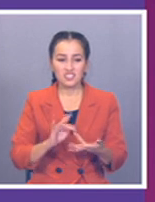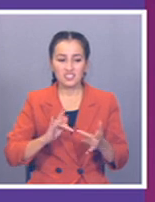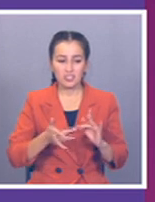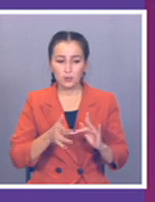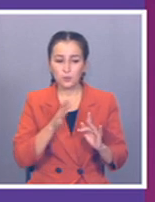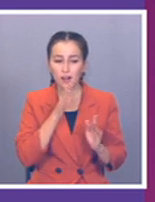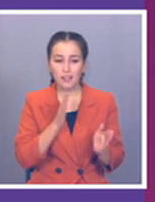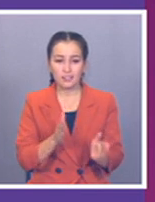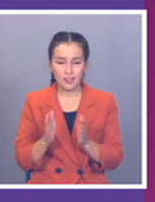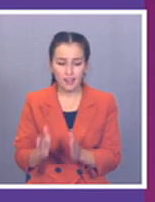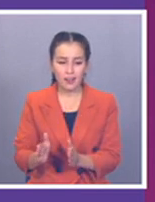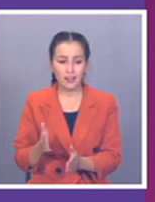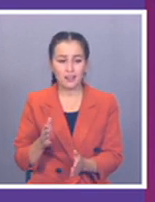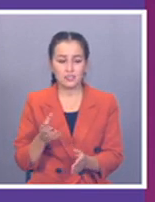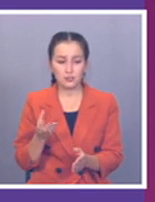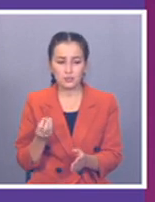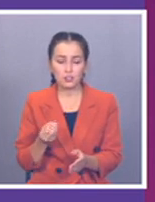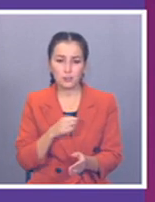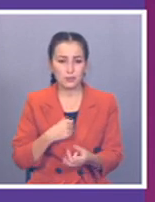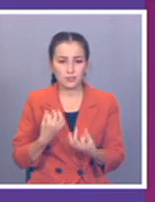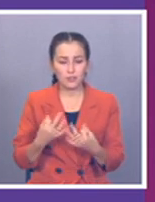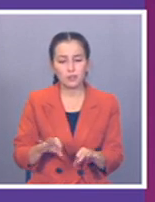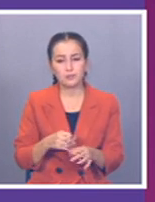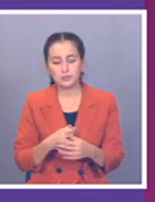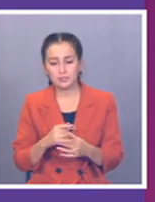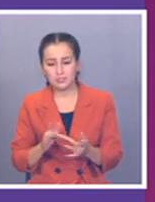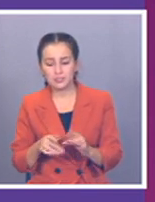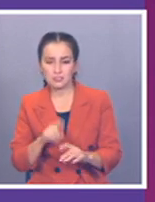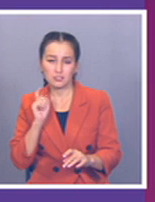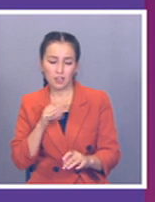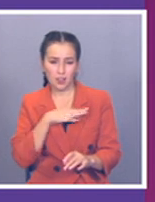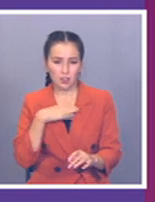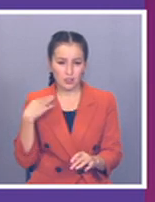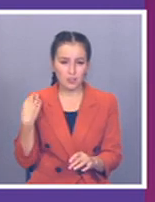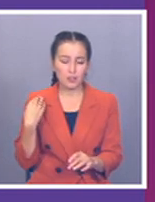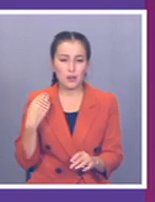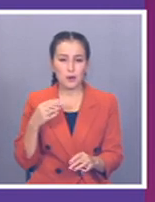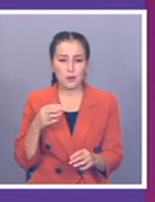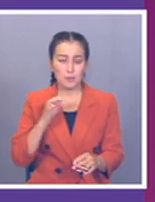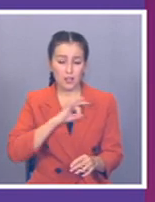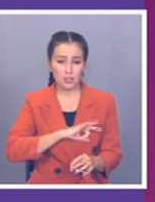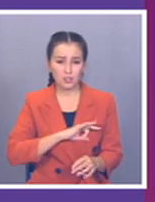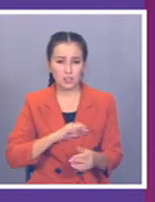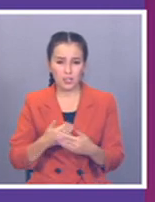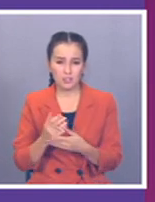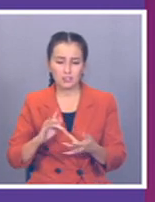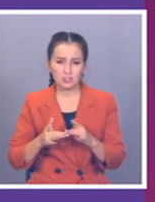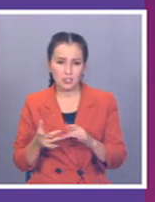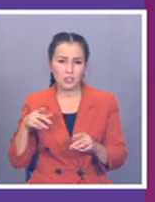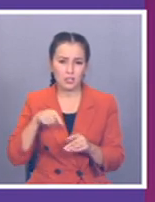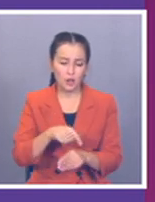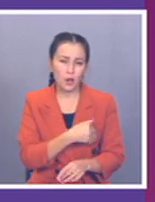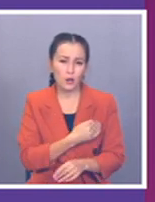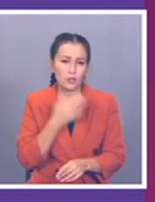Желіден уақытында және ерікті түрде шыққысы келмеу, пайдаланушының желіге қайта кіруге деген